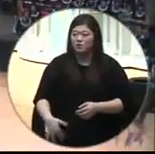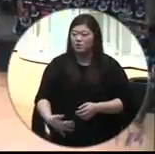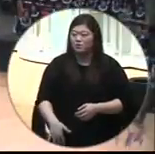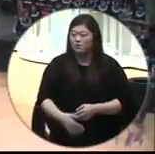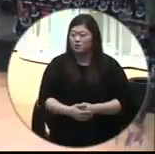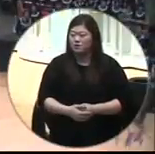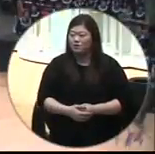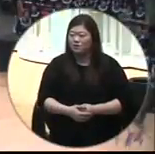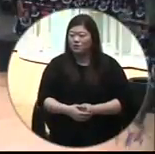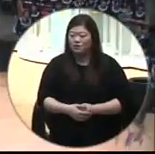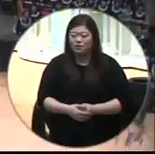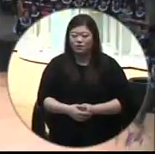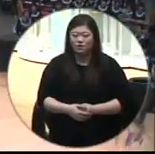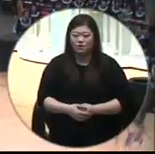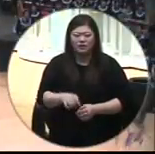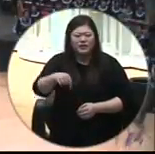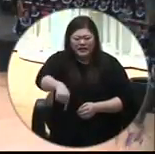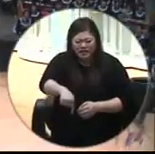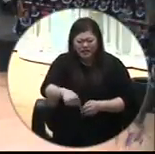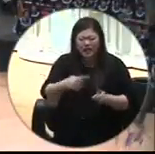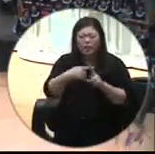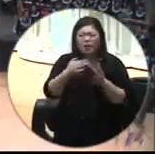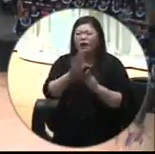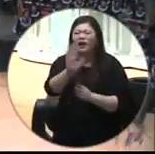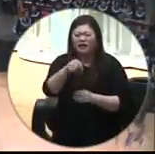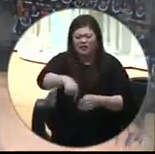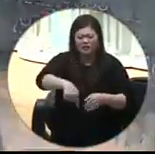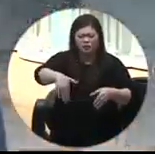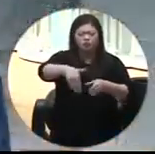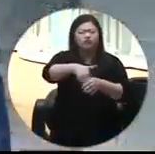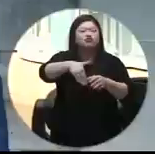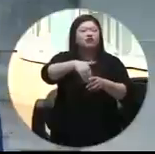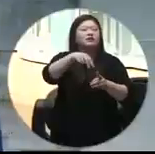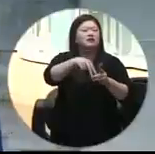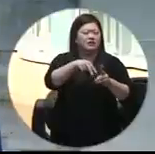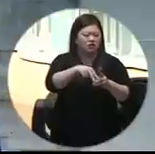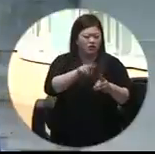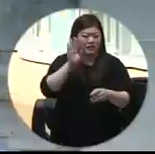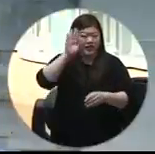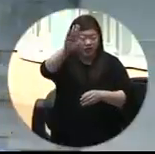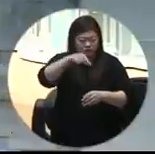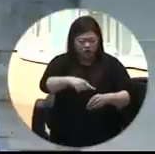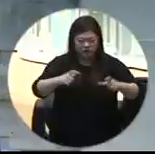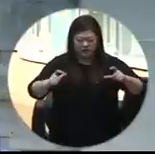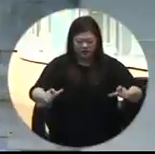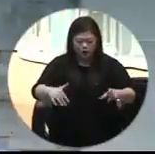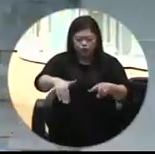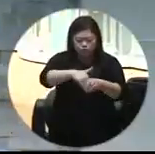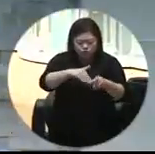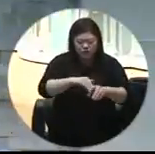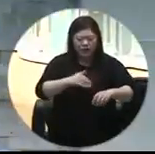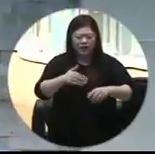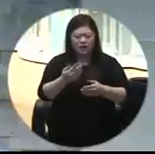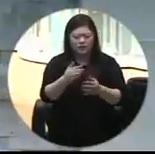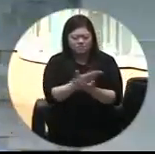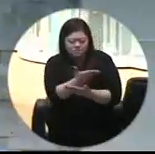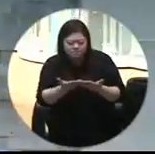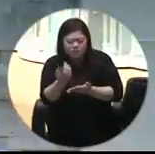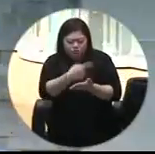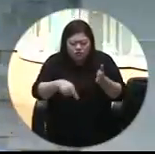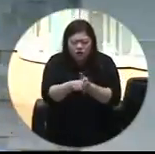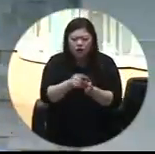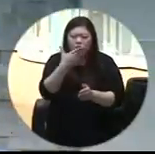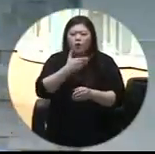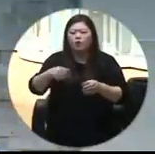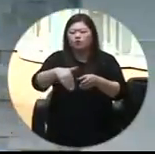지금. 이거는 문화센터요. 이거는 우리 후대들에게 주어서 후대들이 이곳에서 마음껏 문화활동하면서